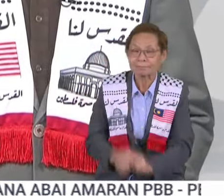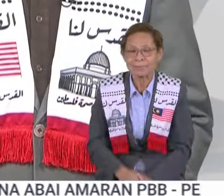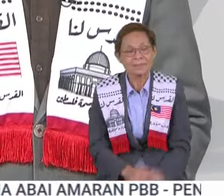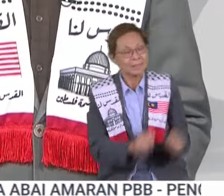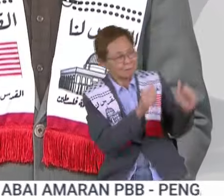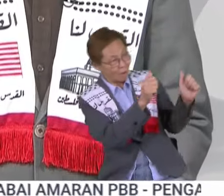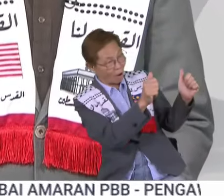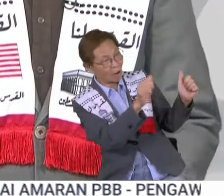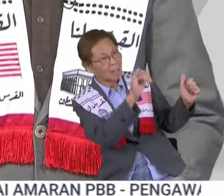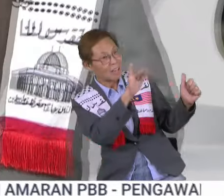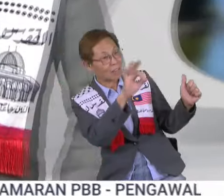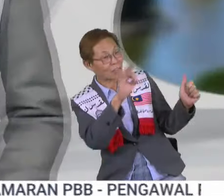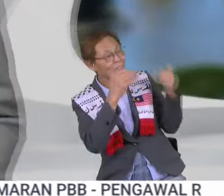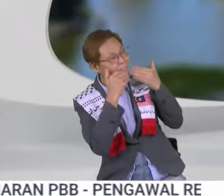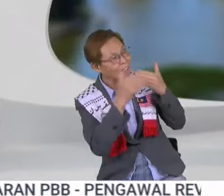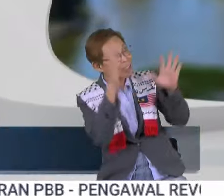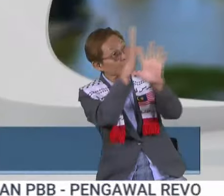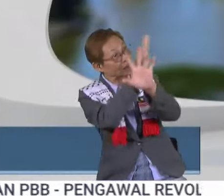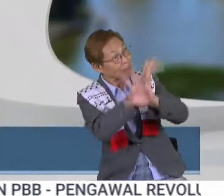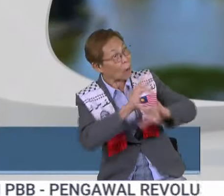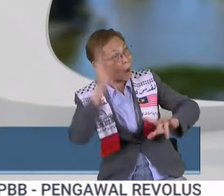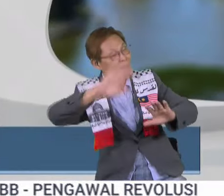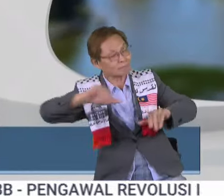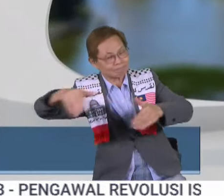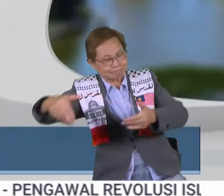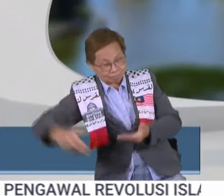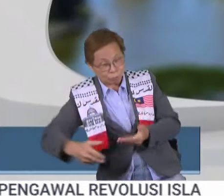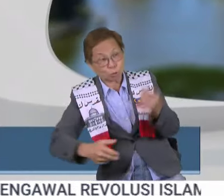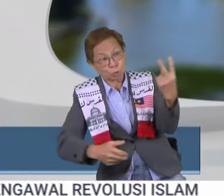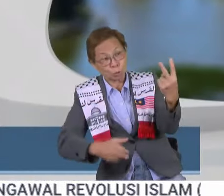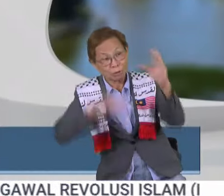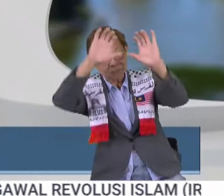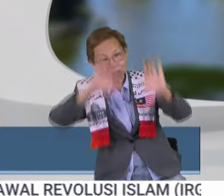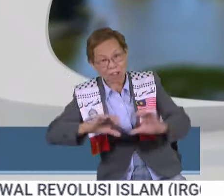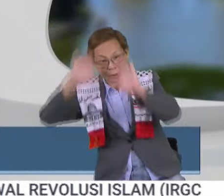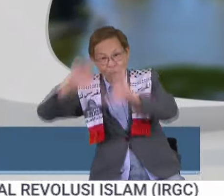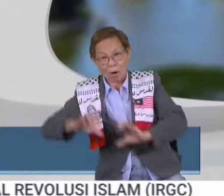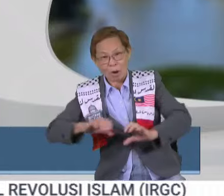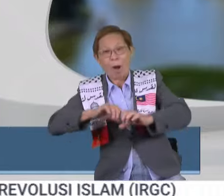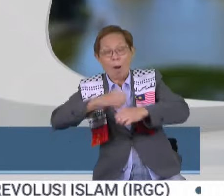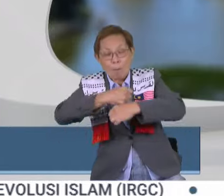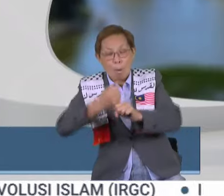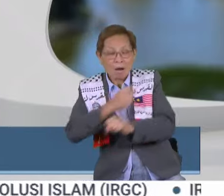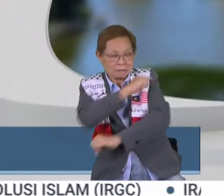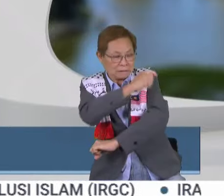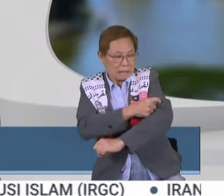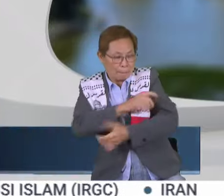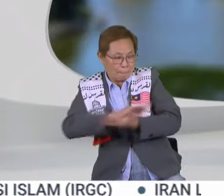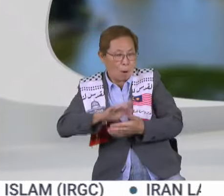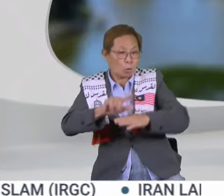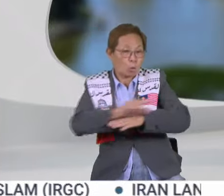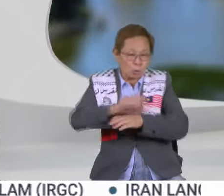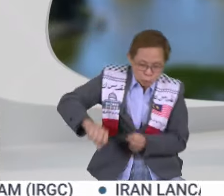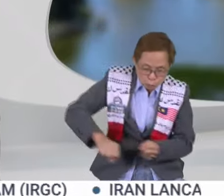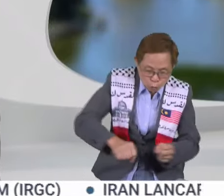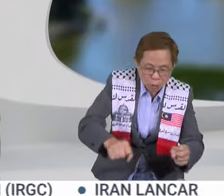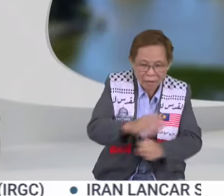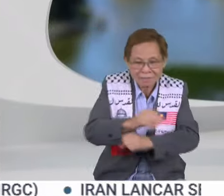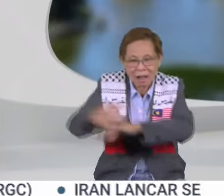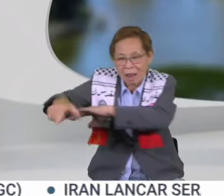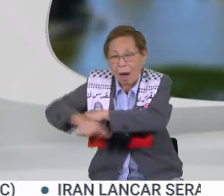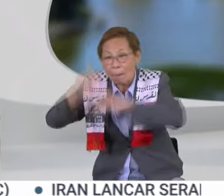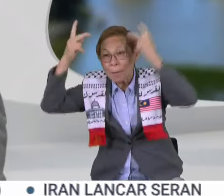Baik Ifah, terima kasih. Sarawak akan memperkenalkan dua lagi kaedah menjana tenaga bersih menggunakan sumber sungai dan laut.